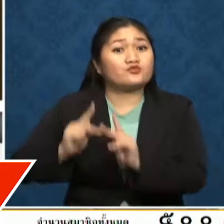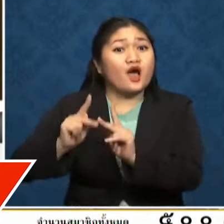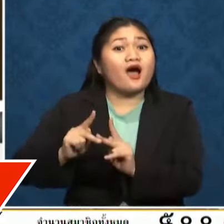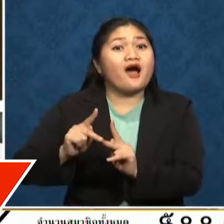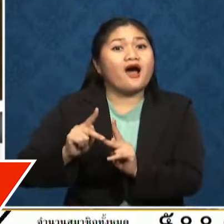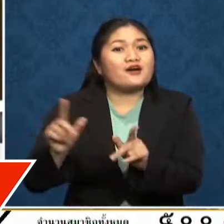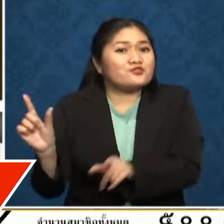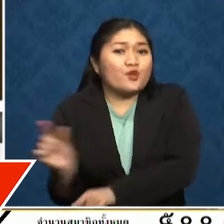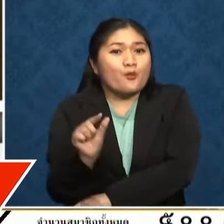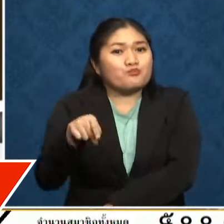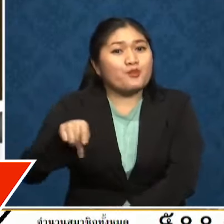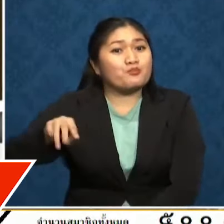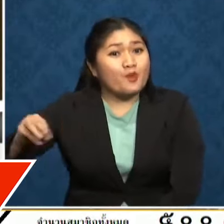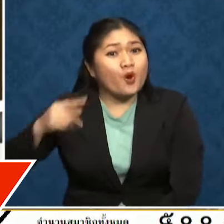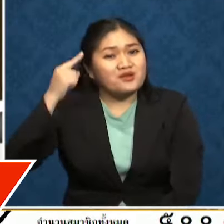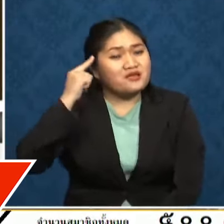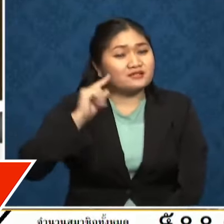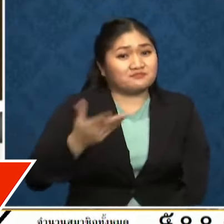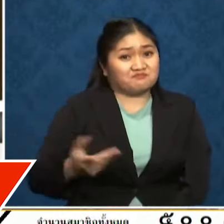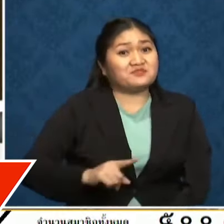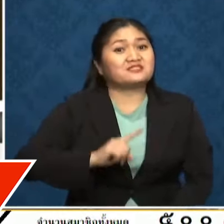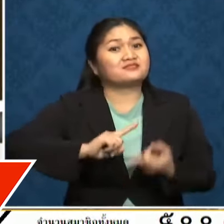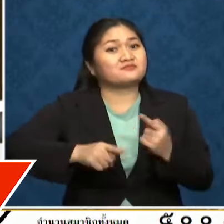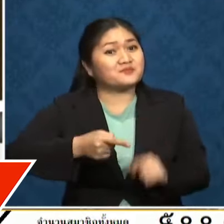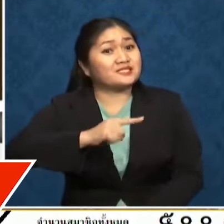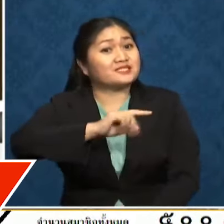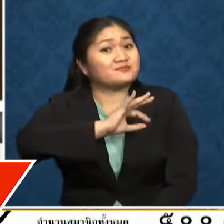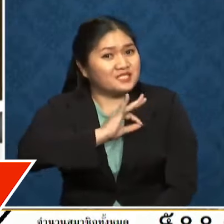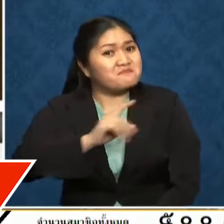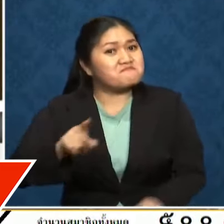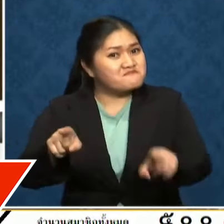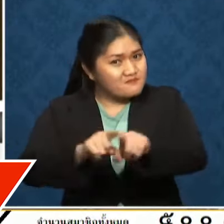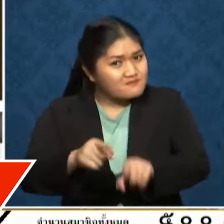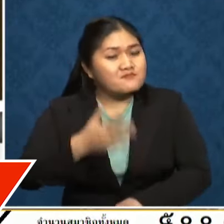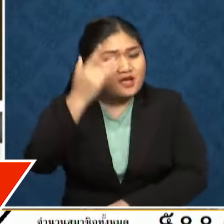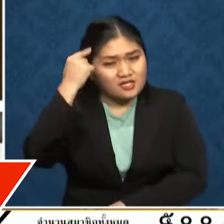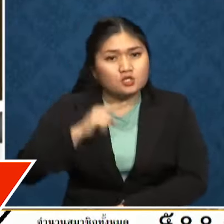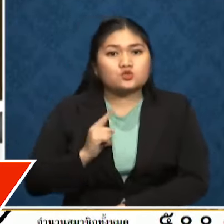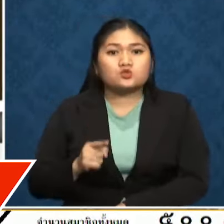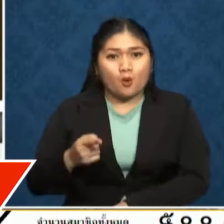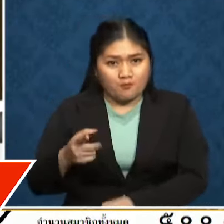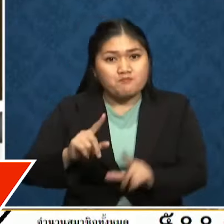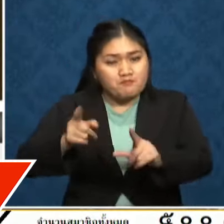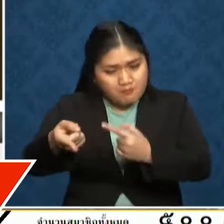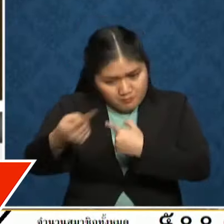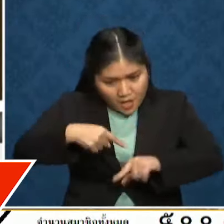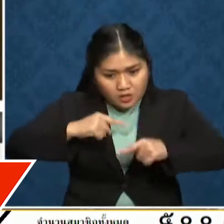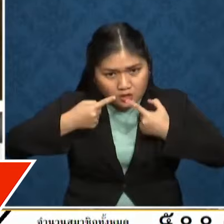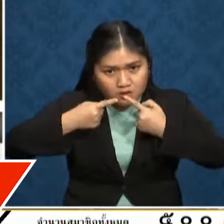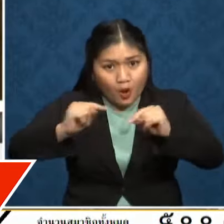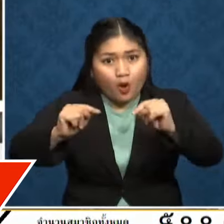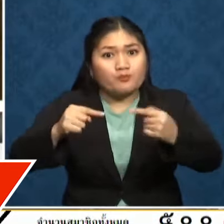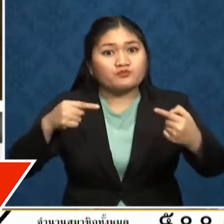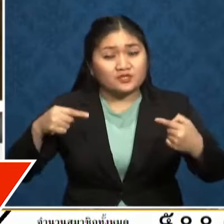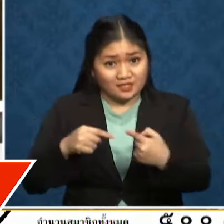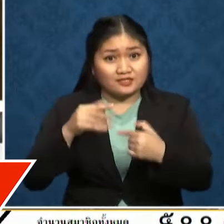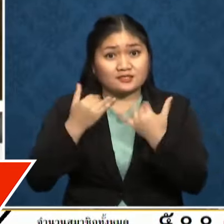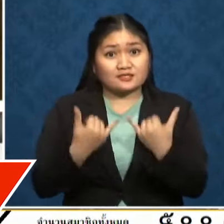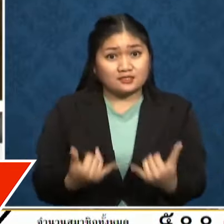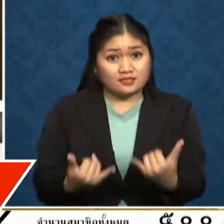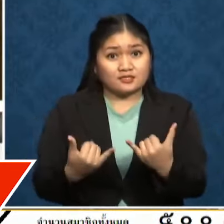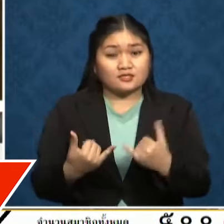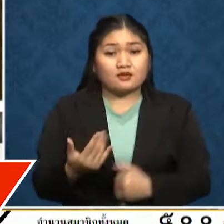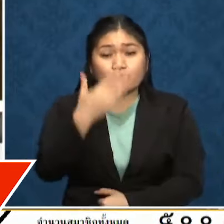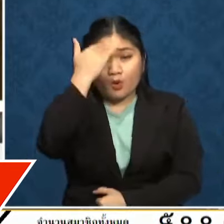อนย่อพอมอซึ่เป็เพื่อนสมาชิเหืกพวกเราเด๋ยวน้ที่สุดก็ควรจะต้องมาตอบคำถามในสภายแ่งนี้ว่